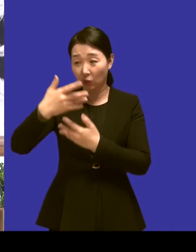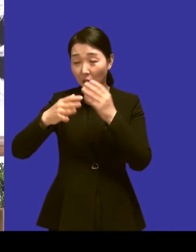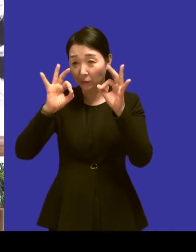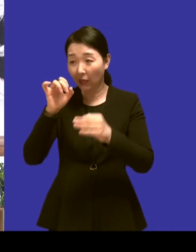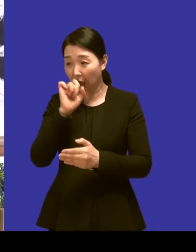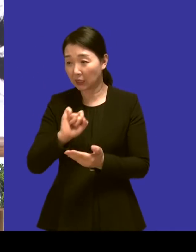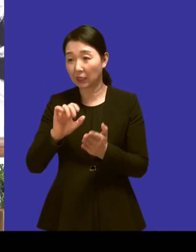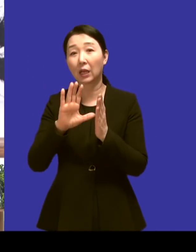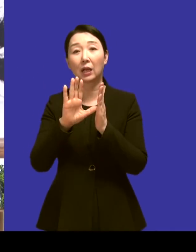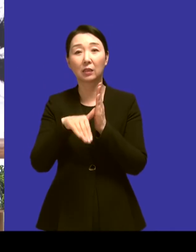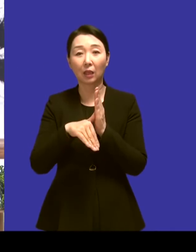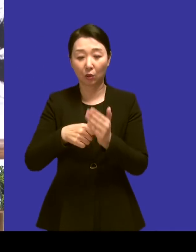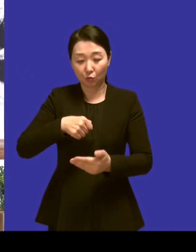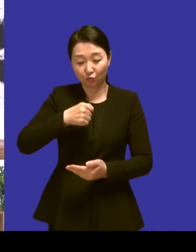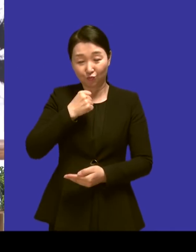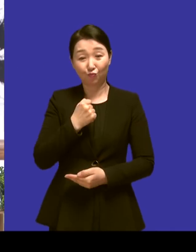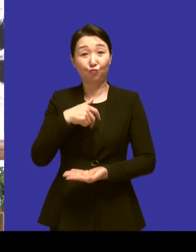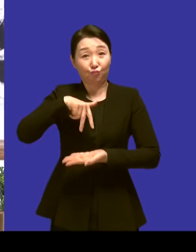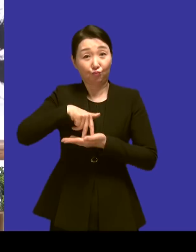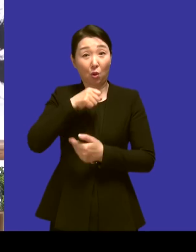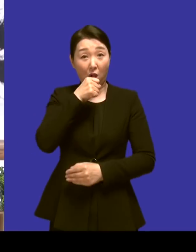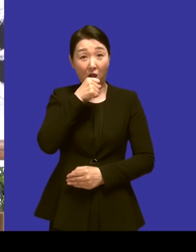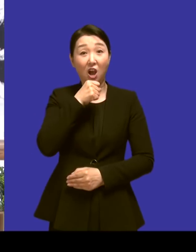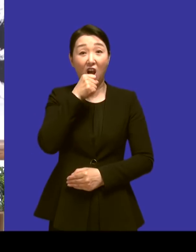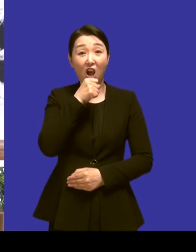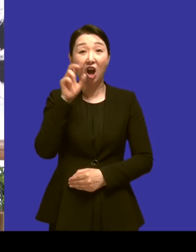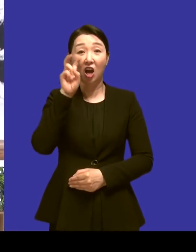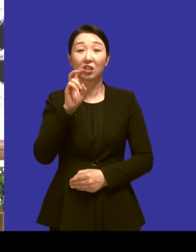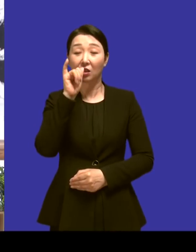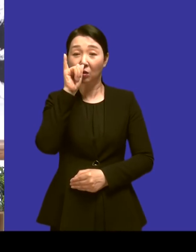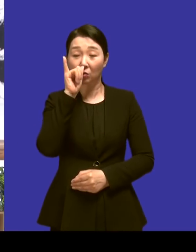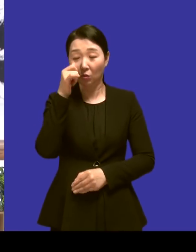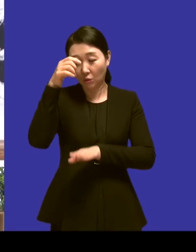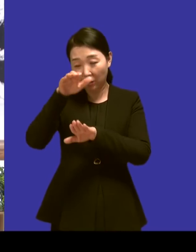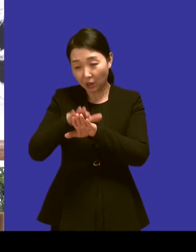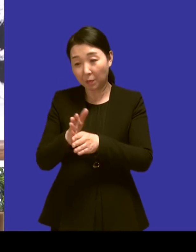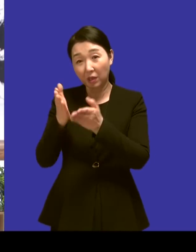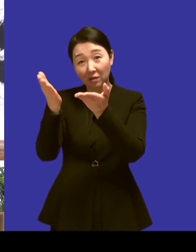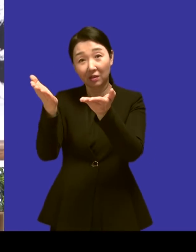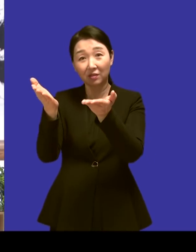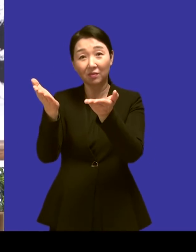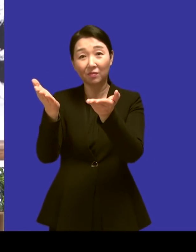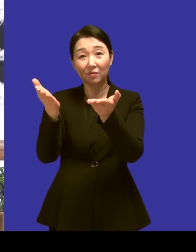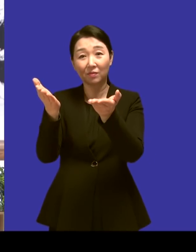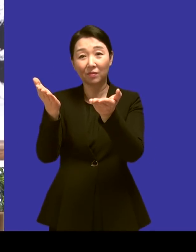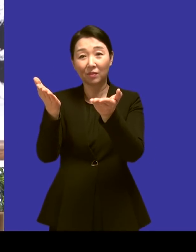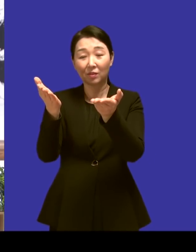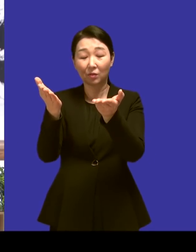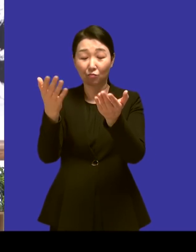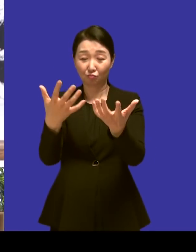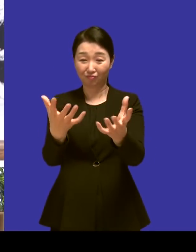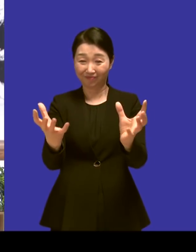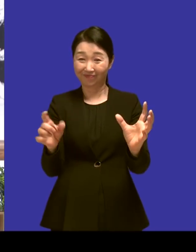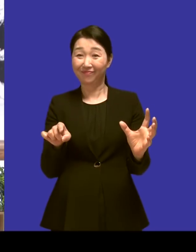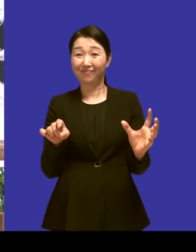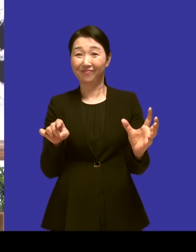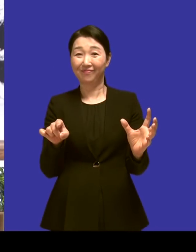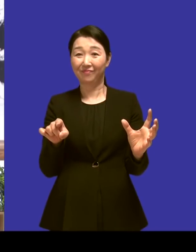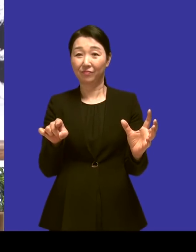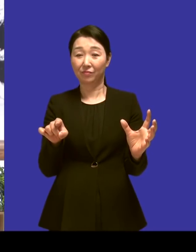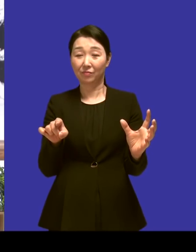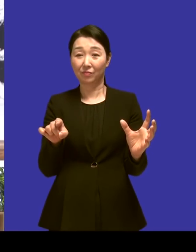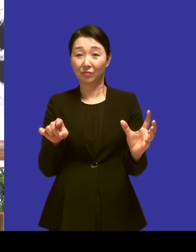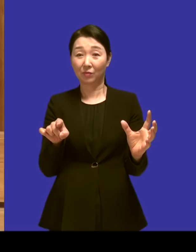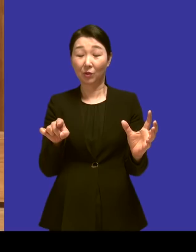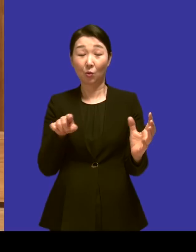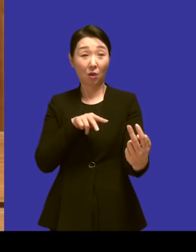때에도 무대에 서서 부르잖아요. 네네. 그리고 이 같이 예배드리는 이 청중들과 네네.